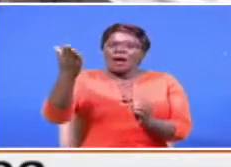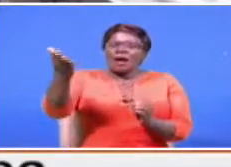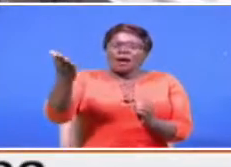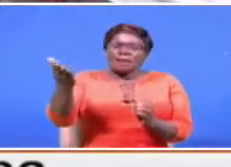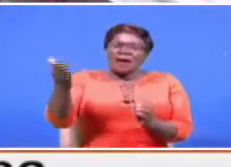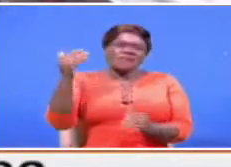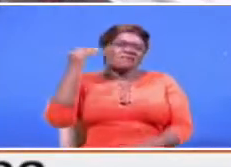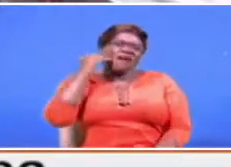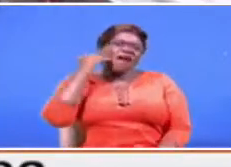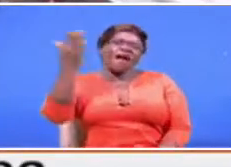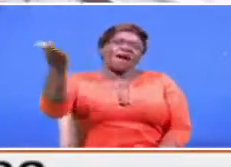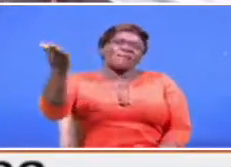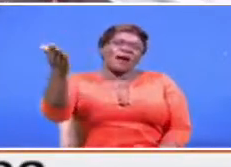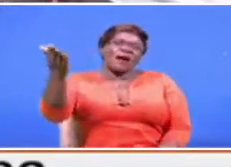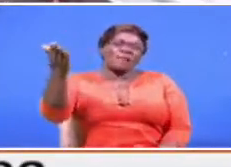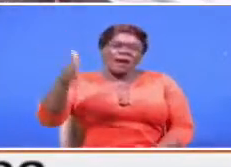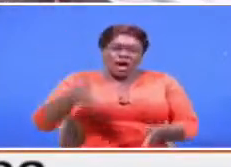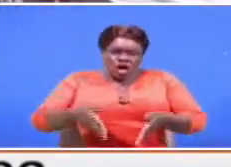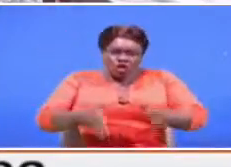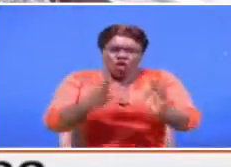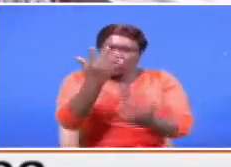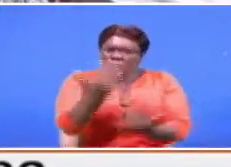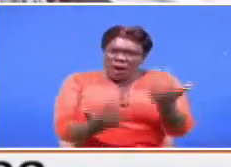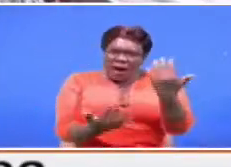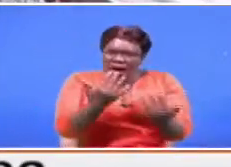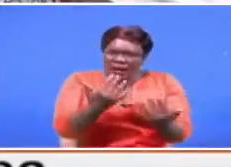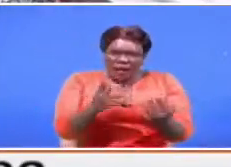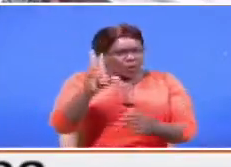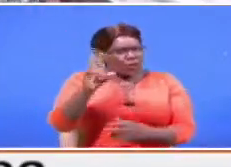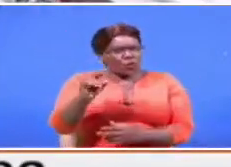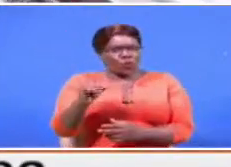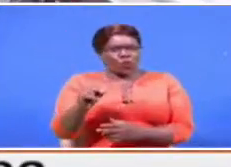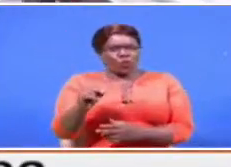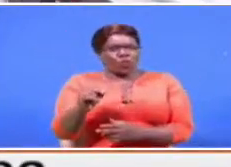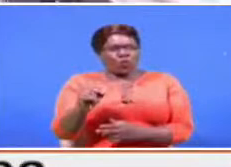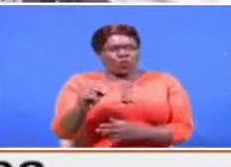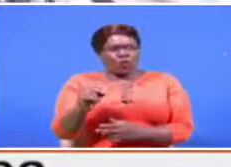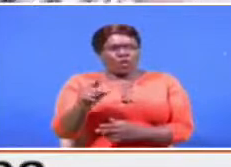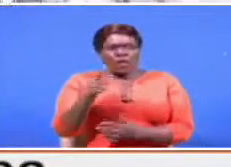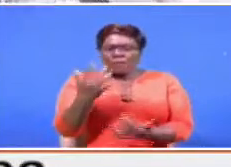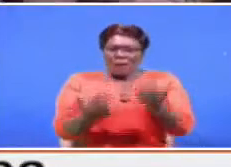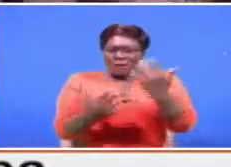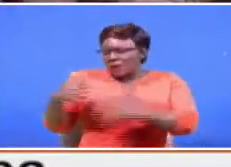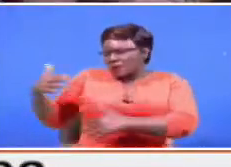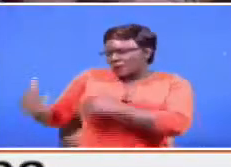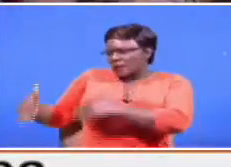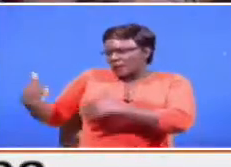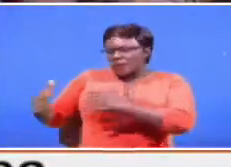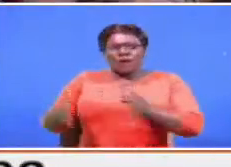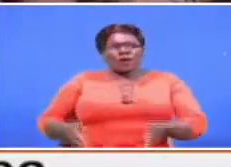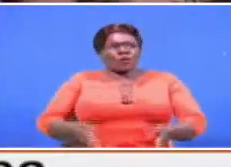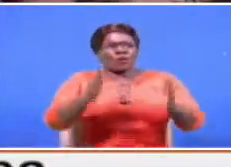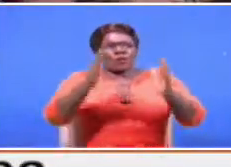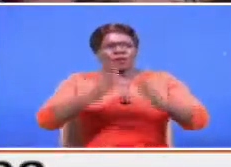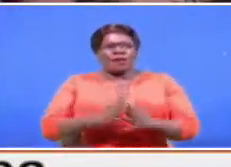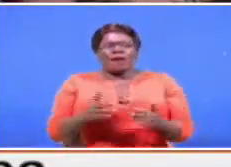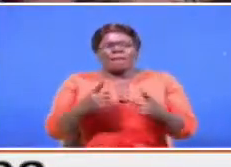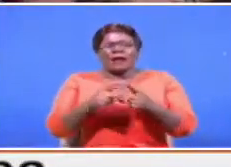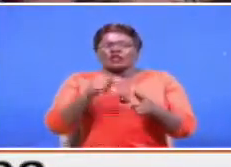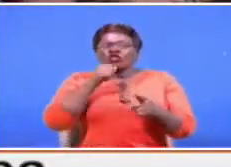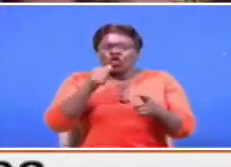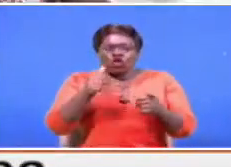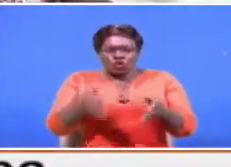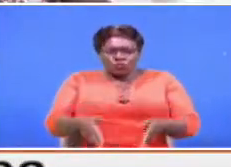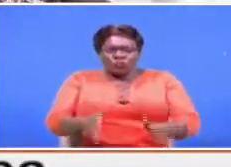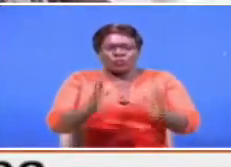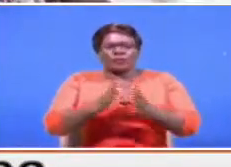Muwena, mmeendako hapo siya iko lami imechoma? Injia mmepita, si watu wanawasha moto kando ya barabara? Lakini hawaeki kwa